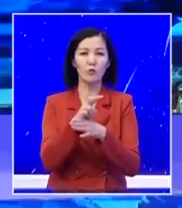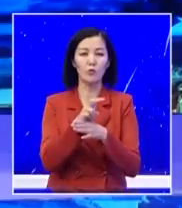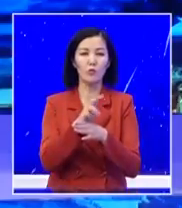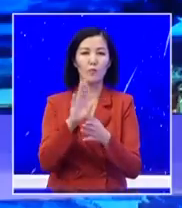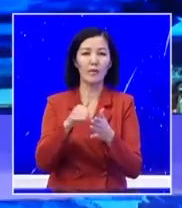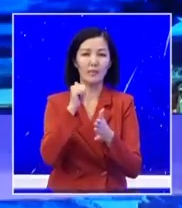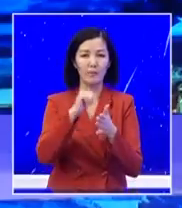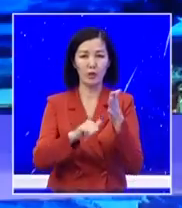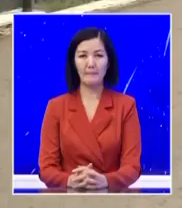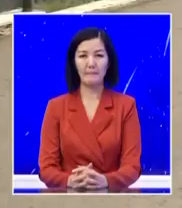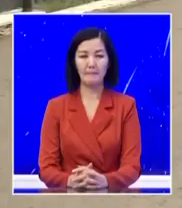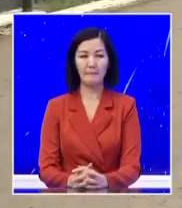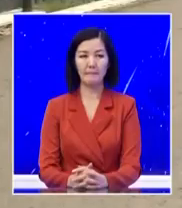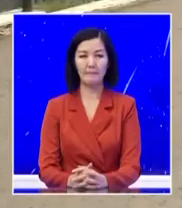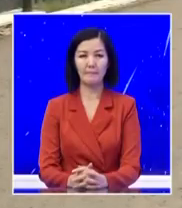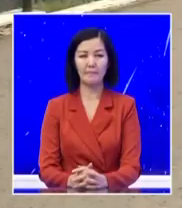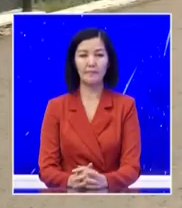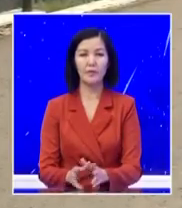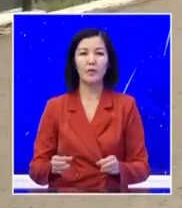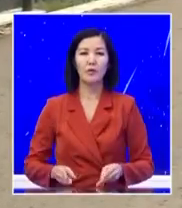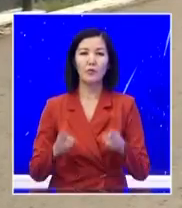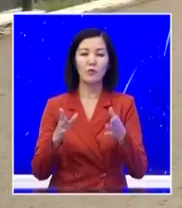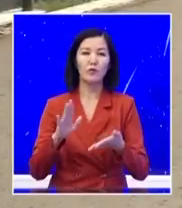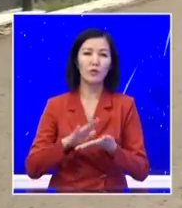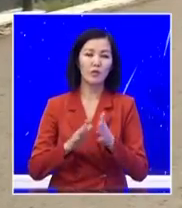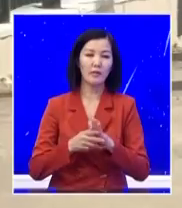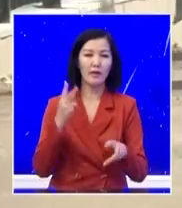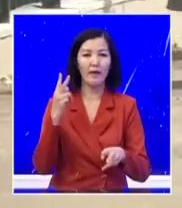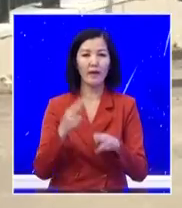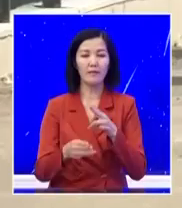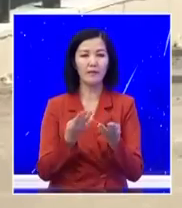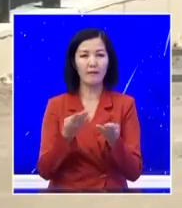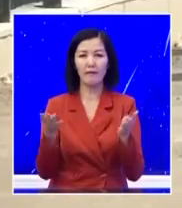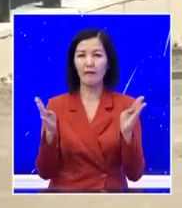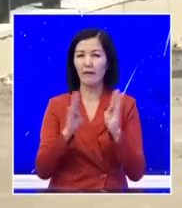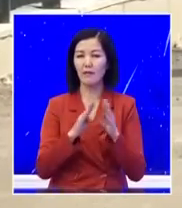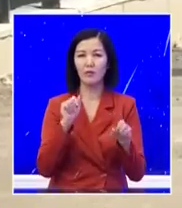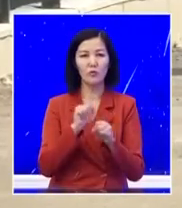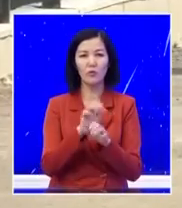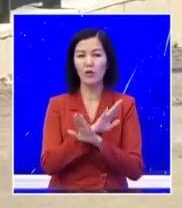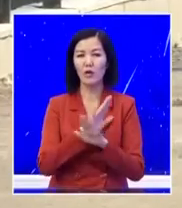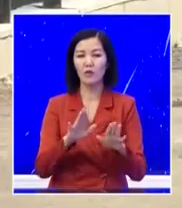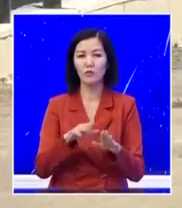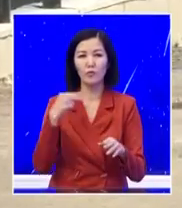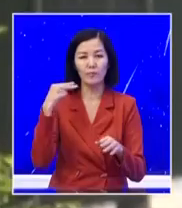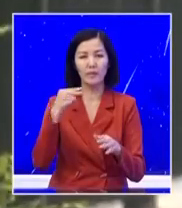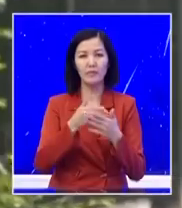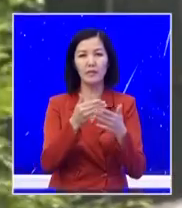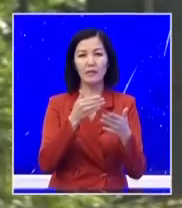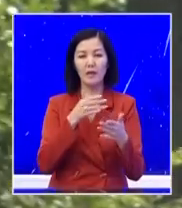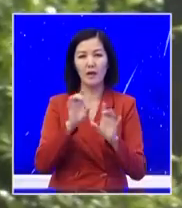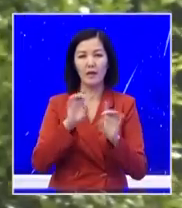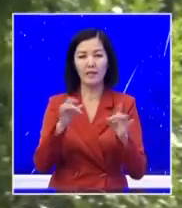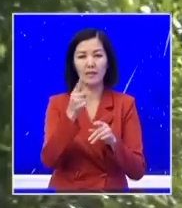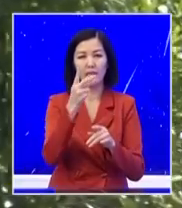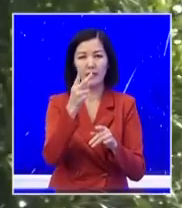болып отырғаны көрінеді. Төтенше жағдай аяқталса да карантин біткен жоқ, мұны ел президенті о баста айтқан, бірақ екі айға